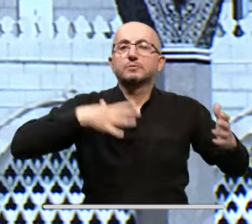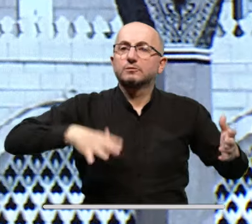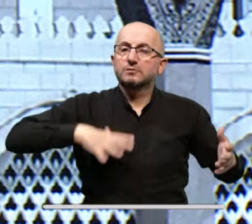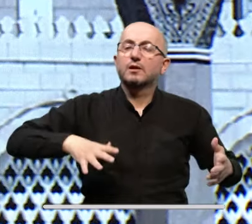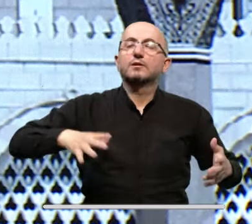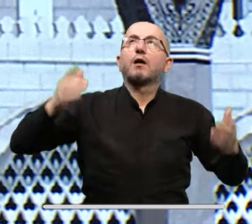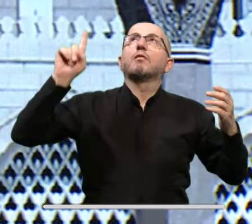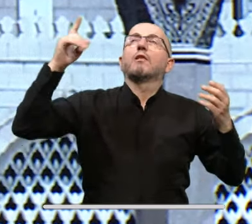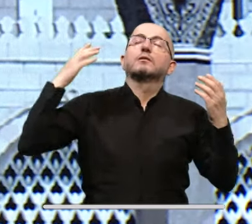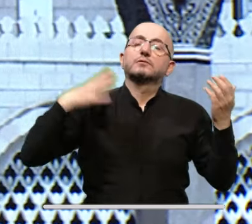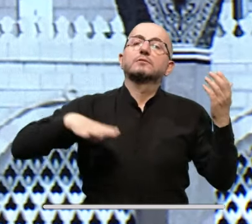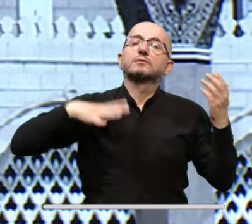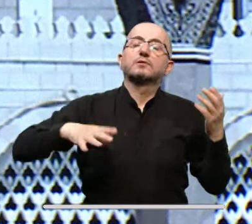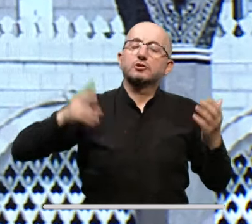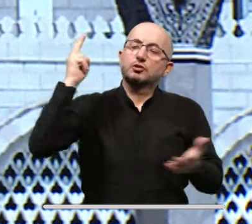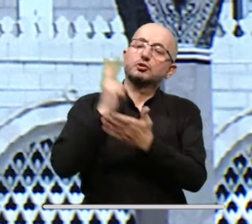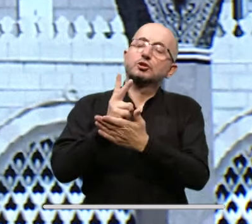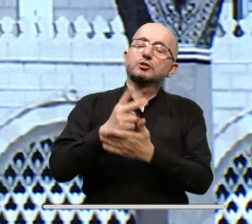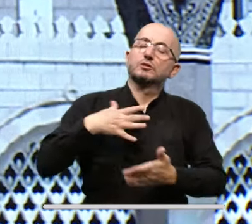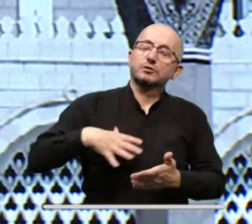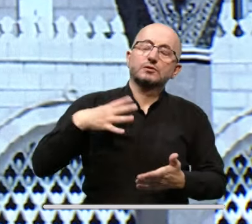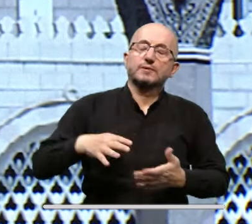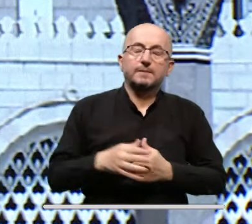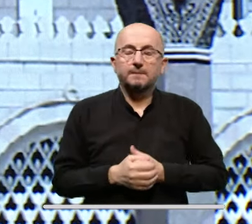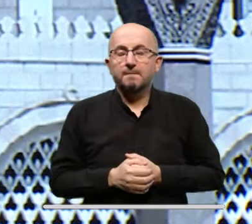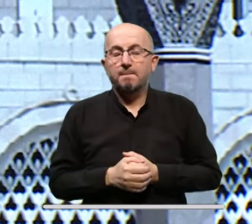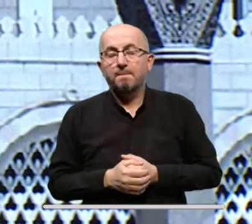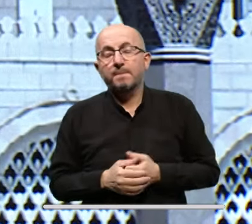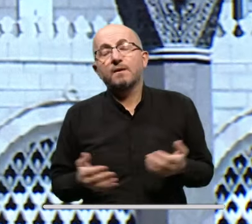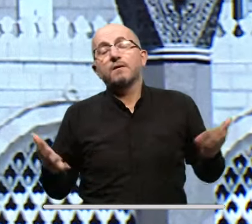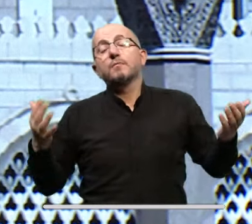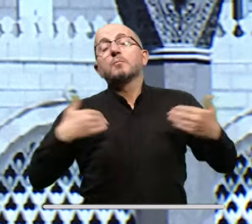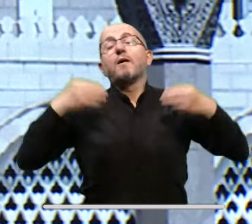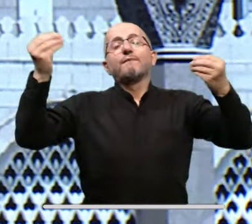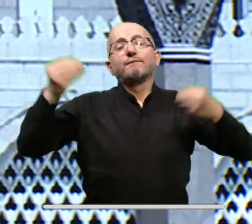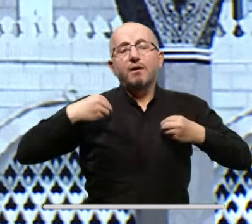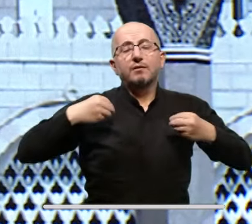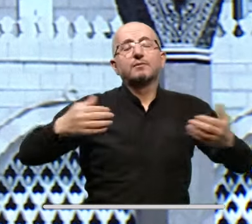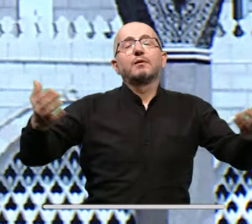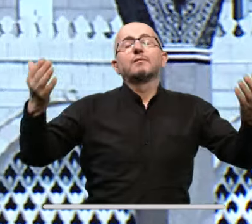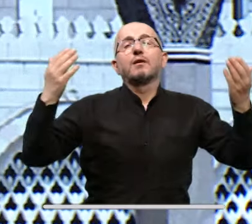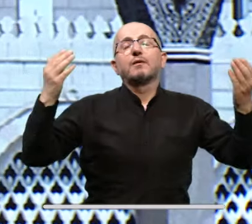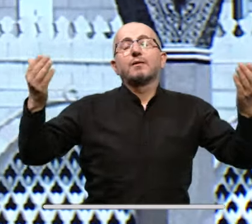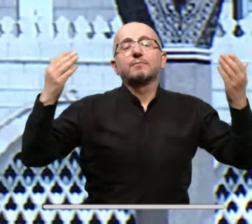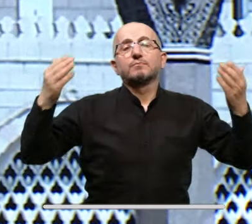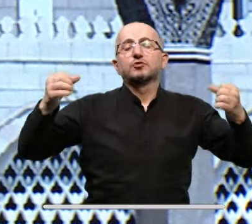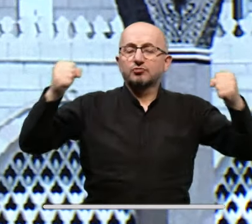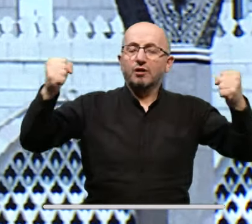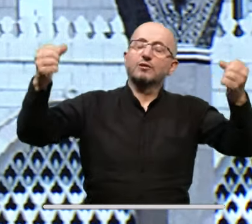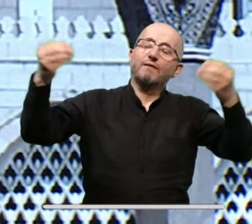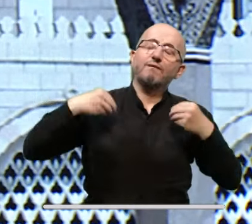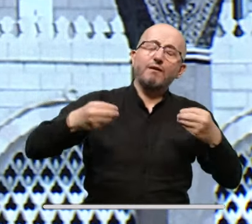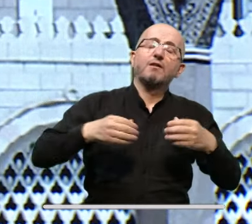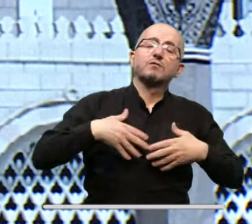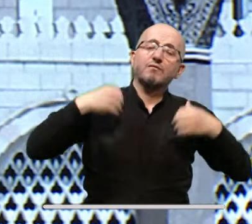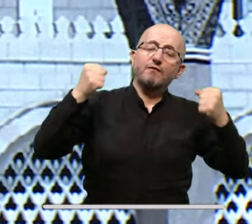Allah'tan yani orada kesin iste orada kesin isteyin yani Ya Rabbi bana ver Ya Rabbi E Sağlık ver afiyet sağlık